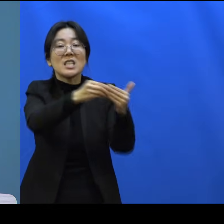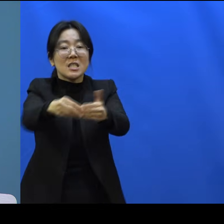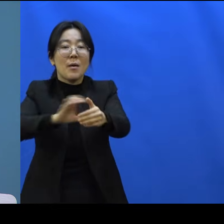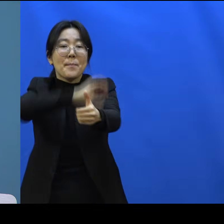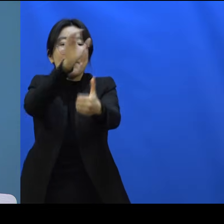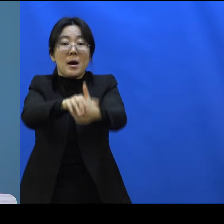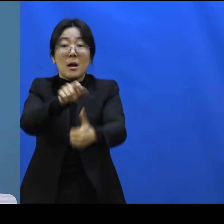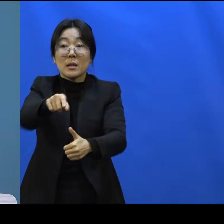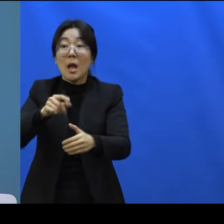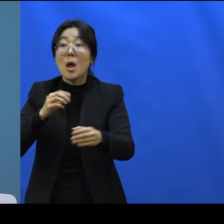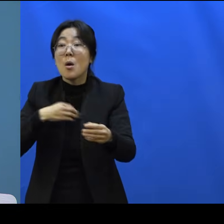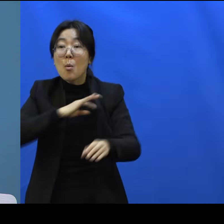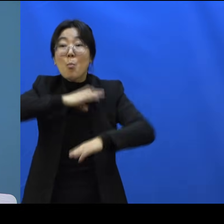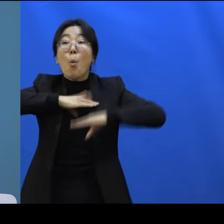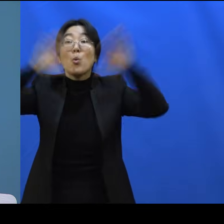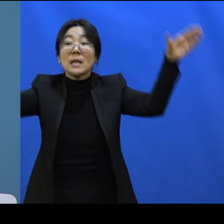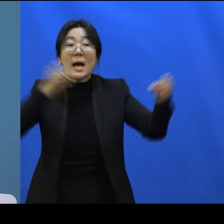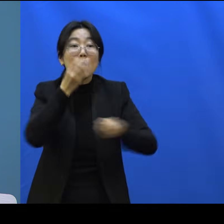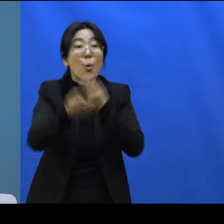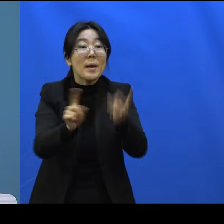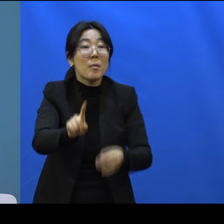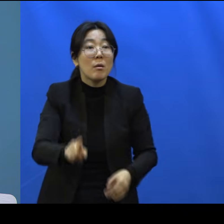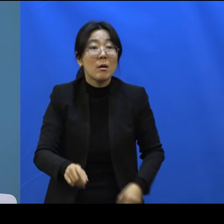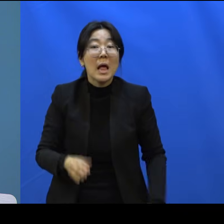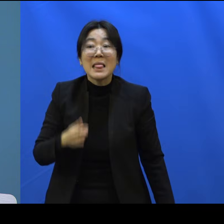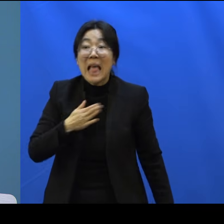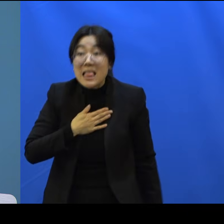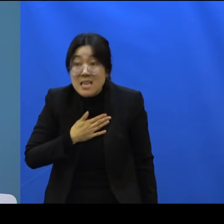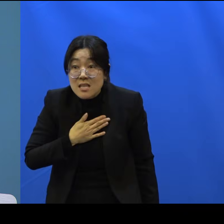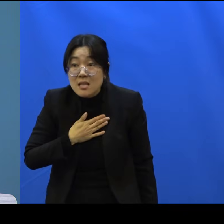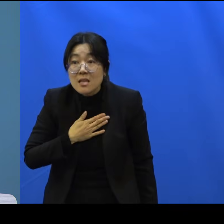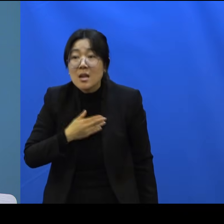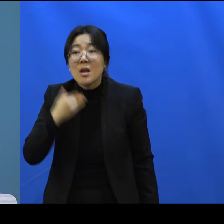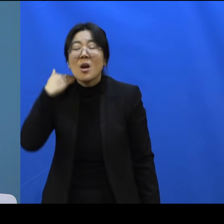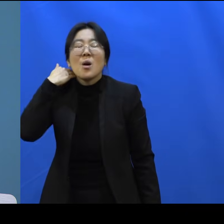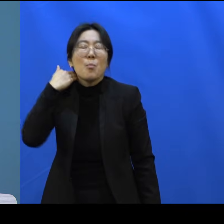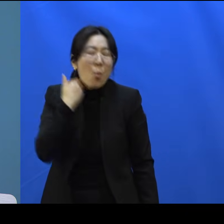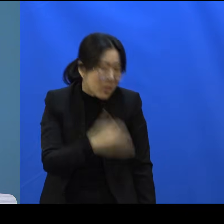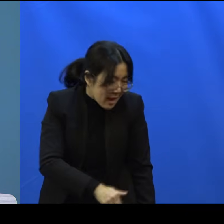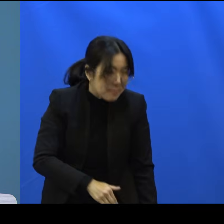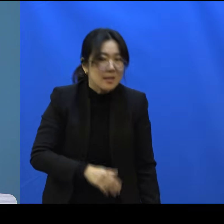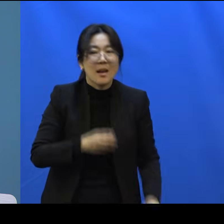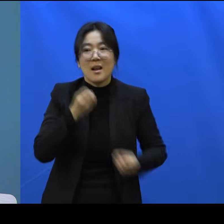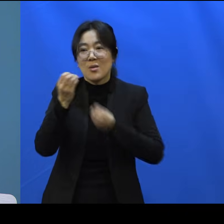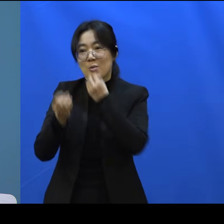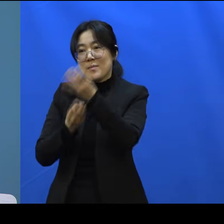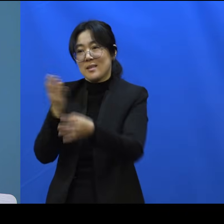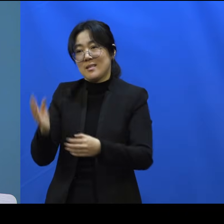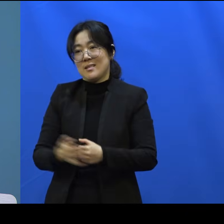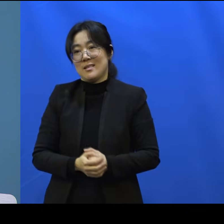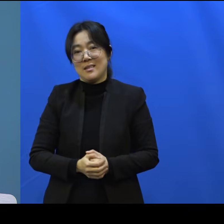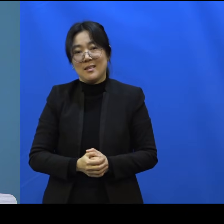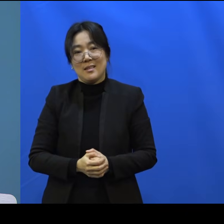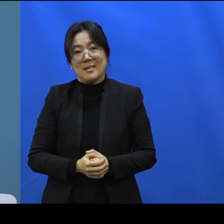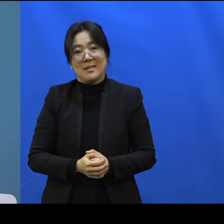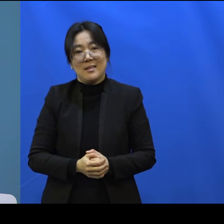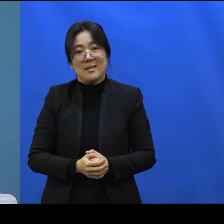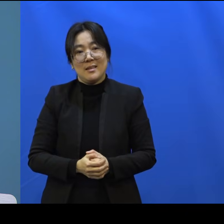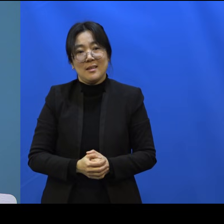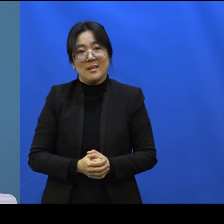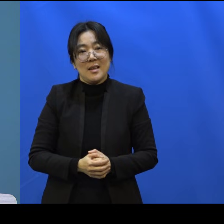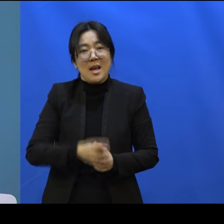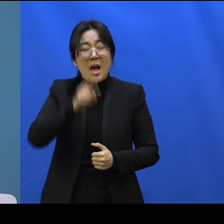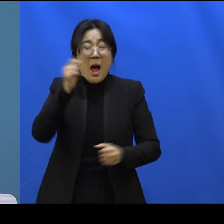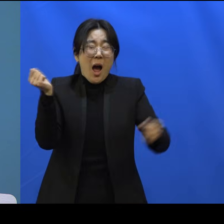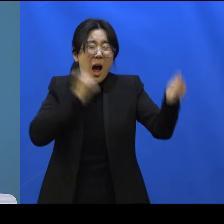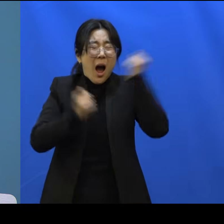버렸어요. 내가 꼭 할 줄 모른다는 거, 말도 못한다는 거예요. 그러니까 여러분, 하나님이 그냥 안 찾아오십니다. 정확한 때에